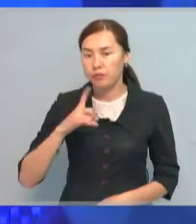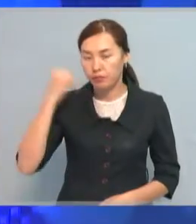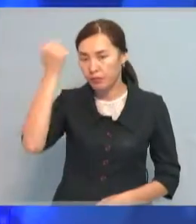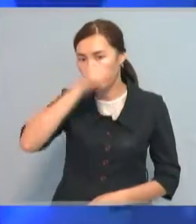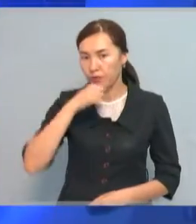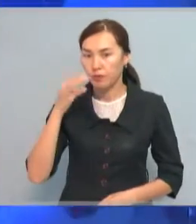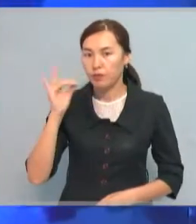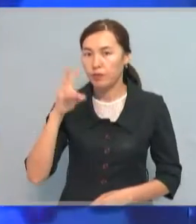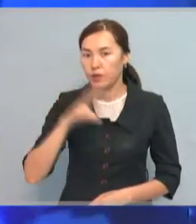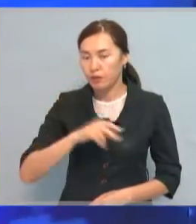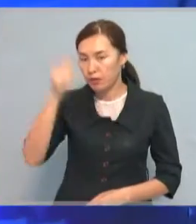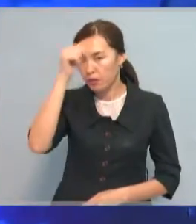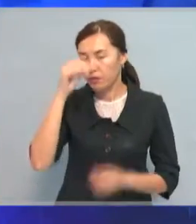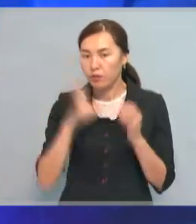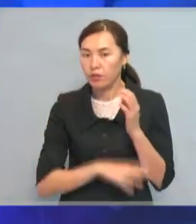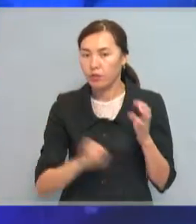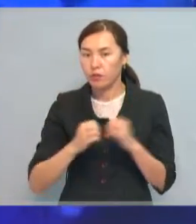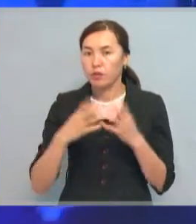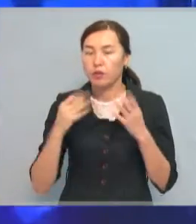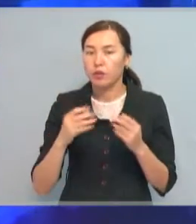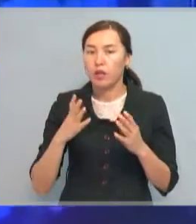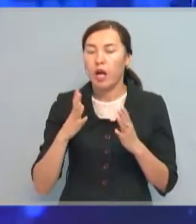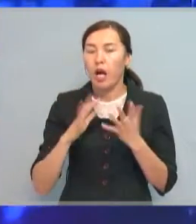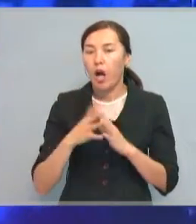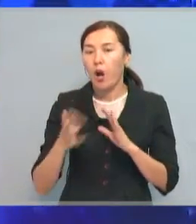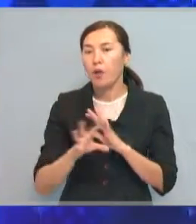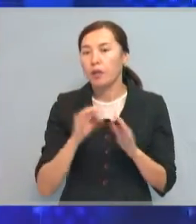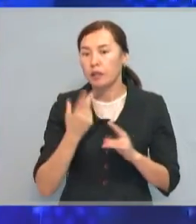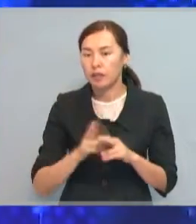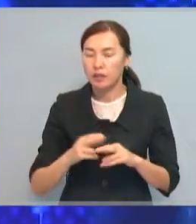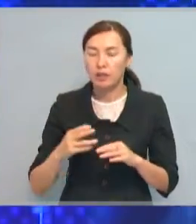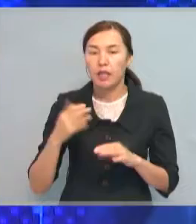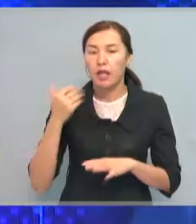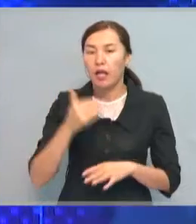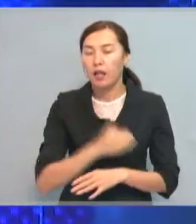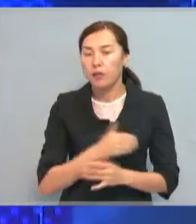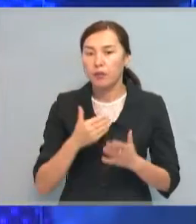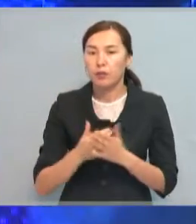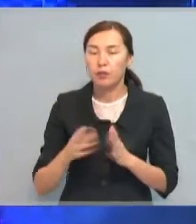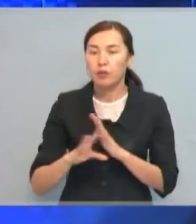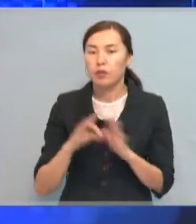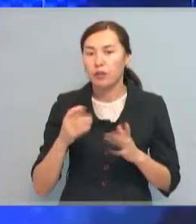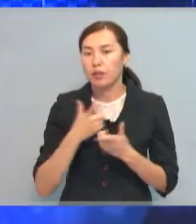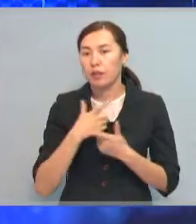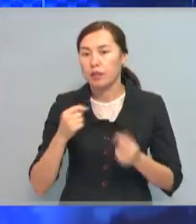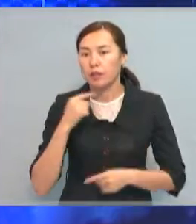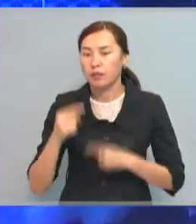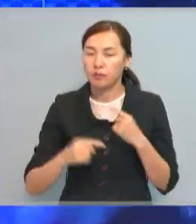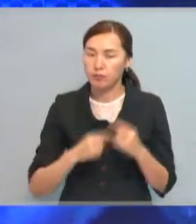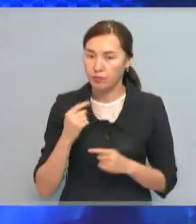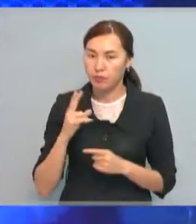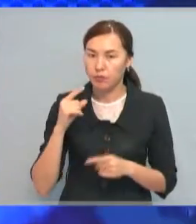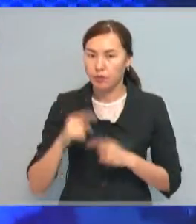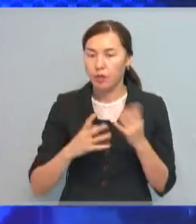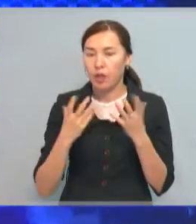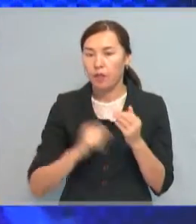2021 жылдың шілде айының соңғы 10 күндігінде ауыл әкімдері сайланады. Бұл ретте кандидаттарды ұсыну сайлау жарияланғаннан кейін келесі